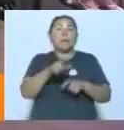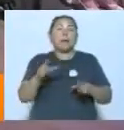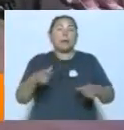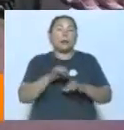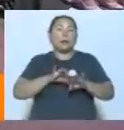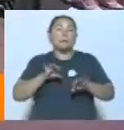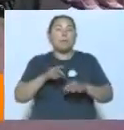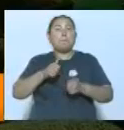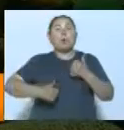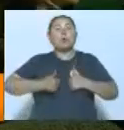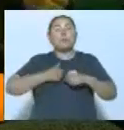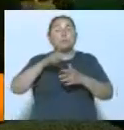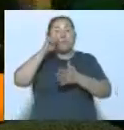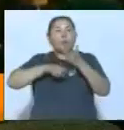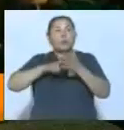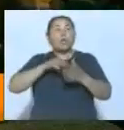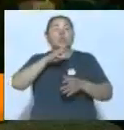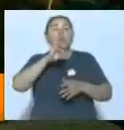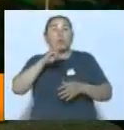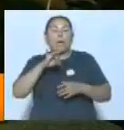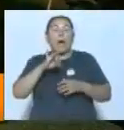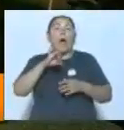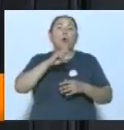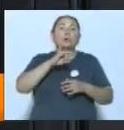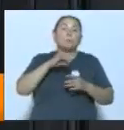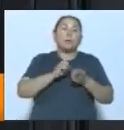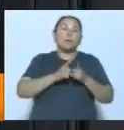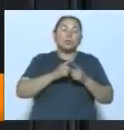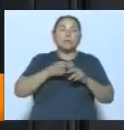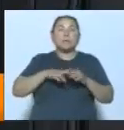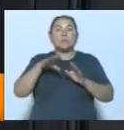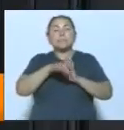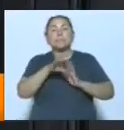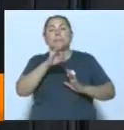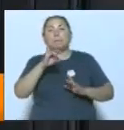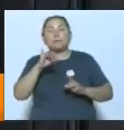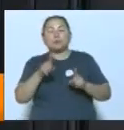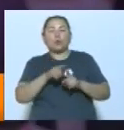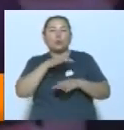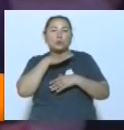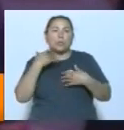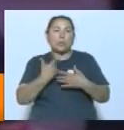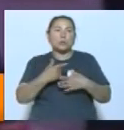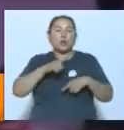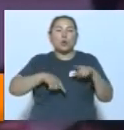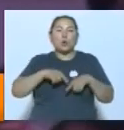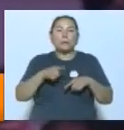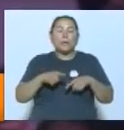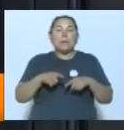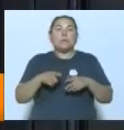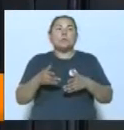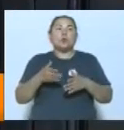ойларымен бөлісті. Мәселен, теолог аудармашы Қазақстан журналистер одағының мүшесі Марат Сибасов көпшілікті отан сүйгіштікке